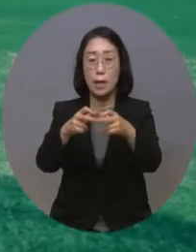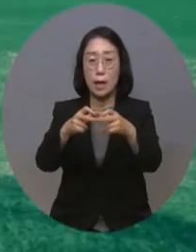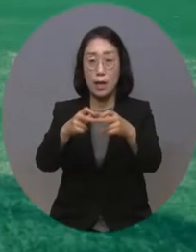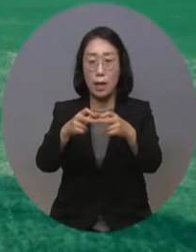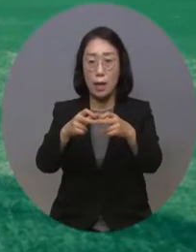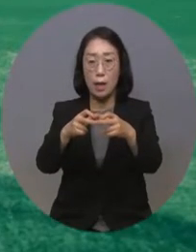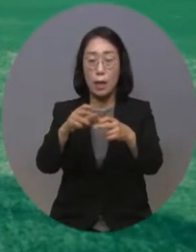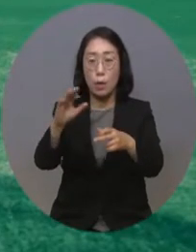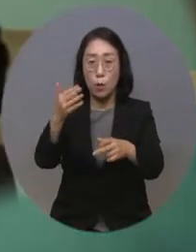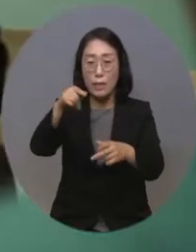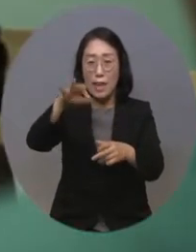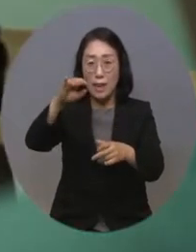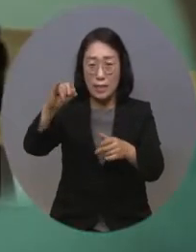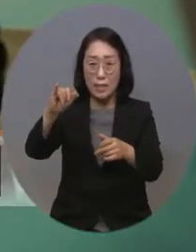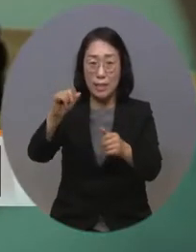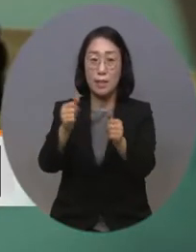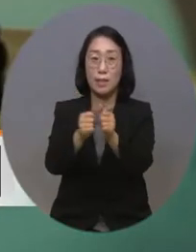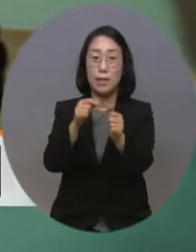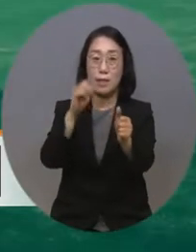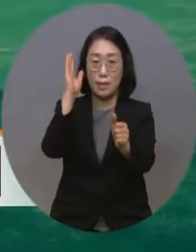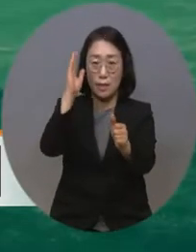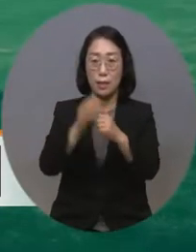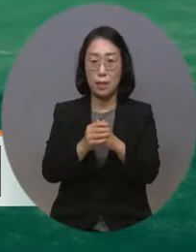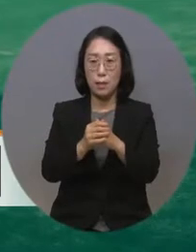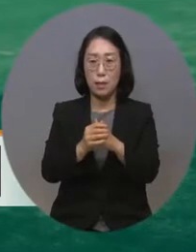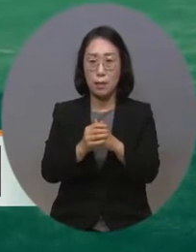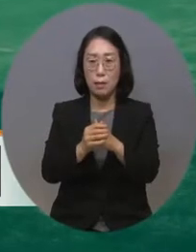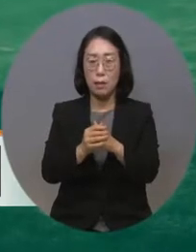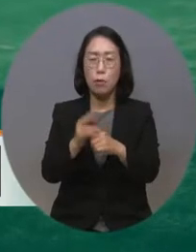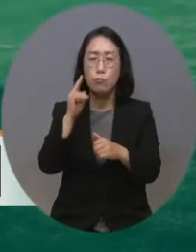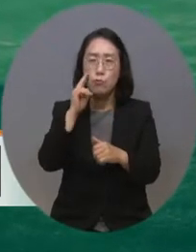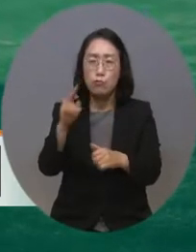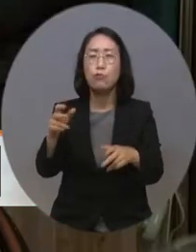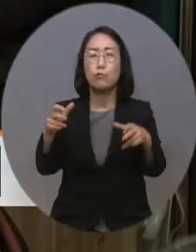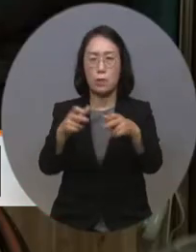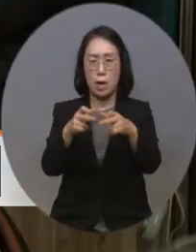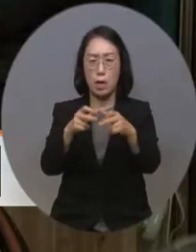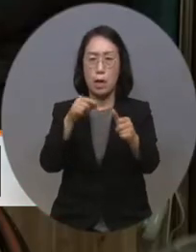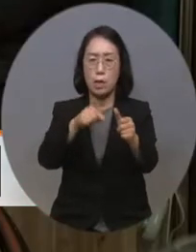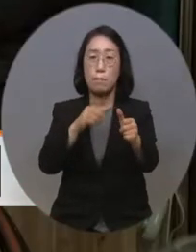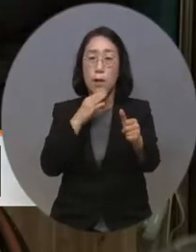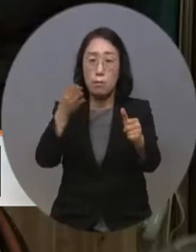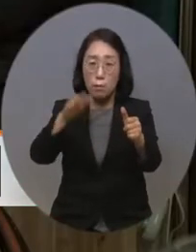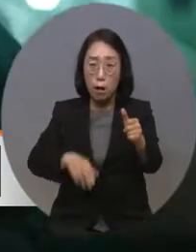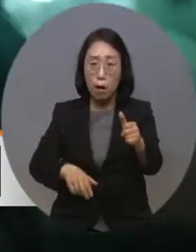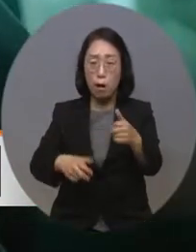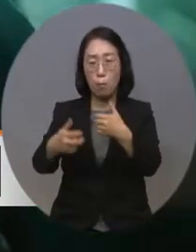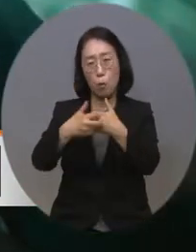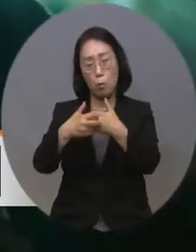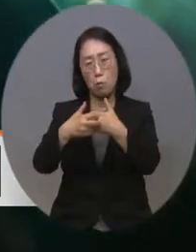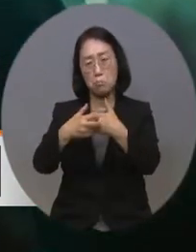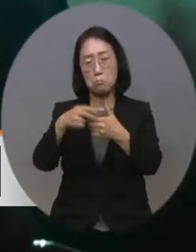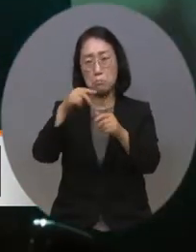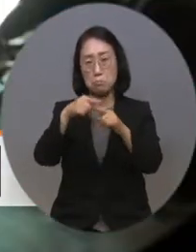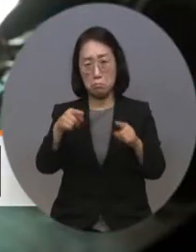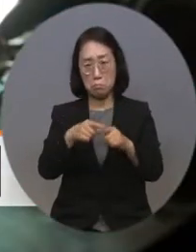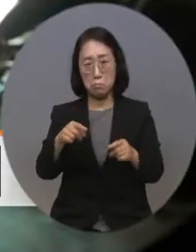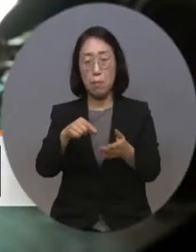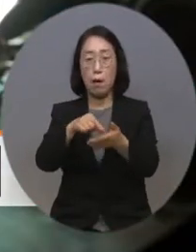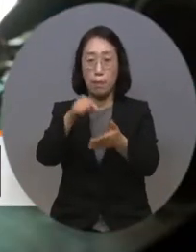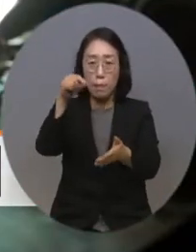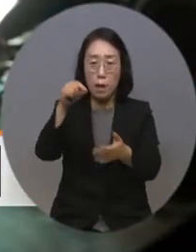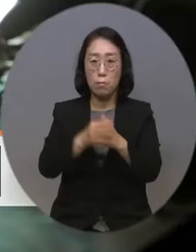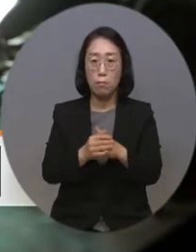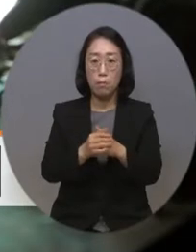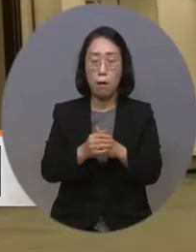다룹니다. 재기는 중추신경이 손상된 중증 장애인이나 의학적 기준만 반영하는 제도적 모순으로